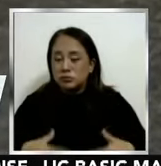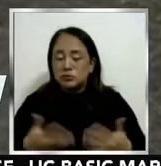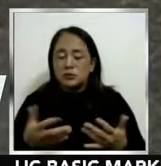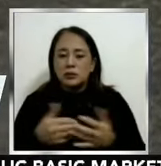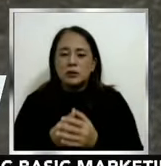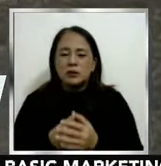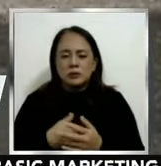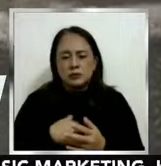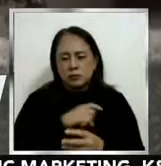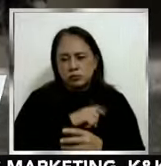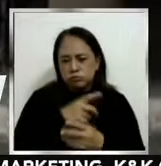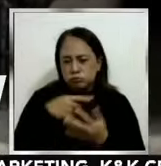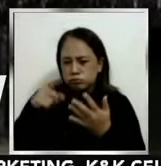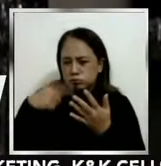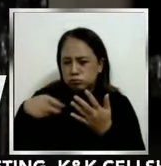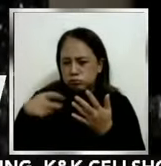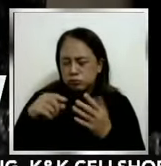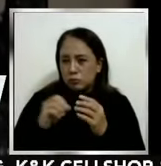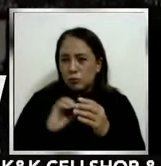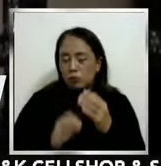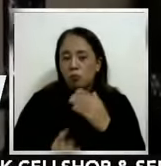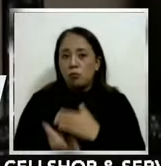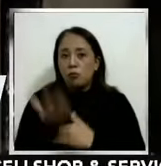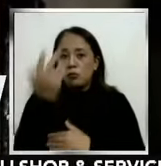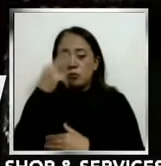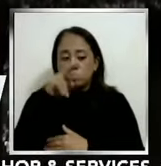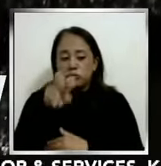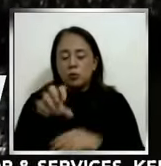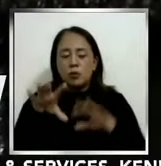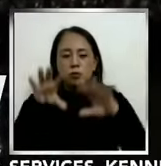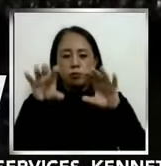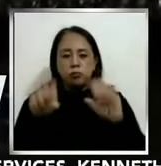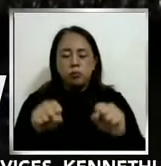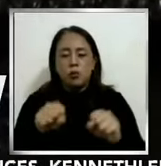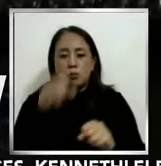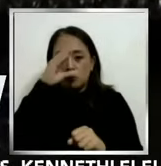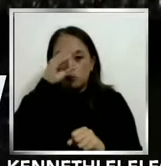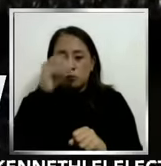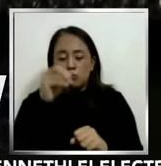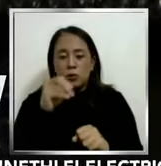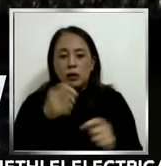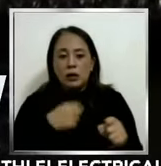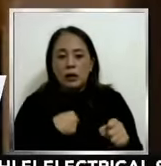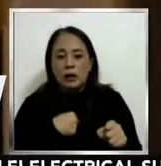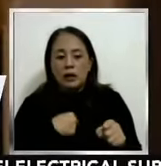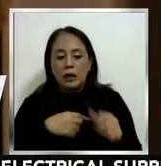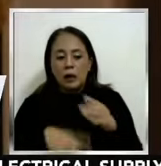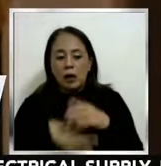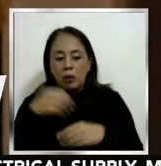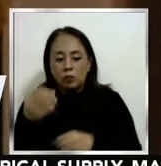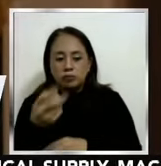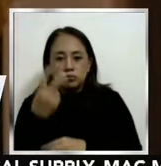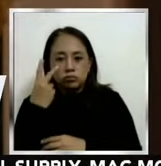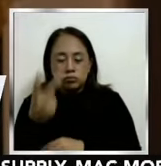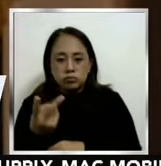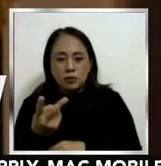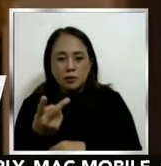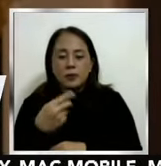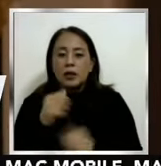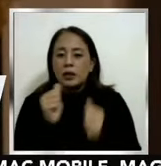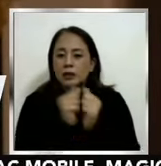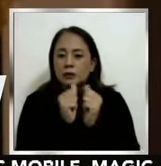at pagputok ng liwanag. Naaresto ang isang lalaking lumabas sa transient house. Kasama ang pamilya, no?